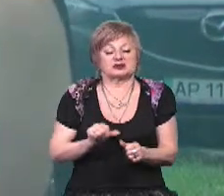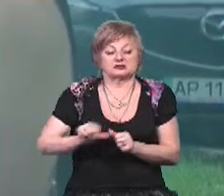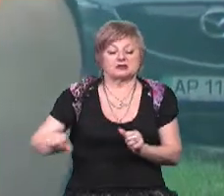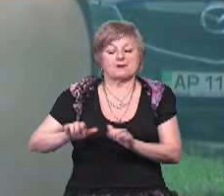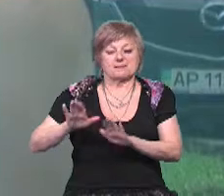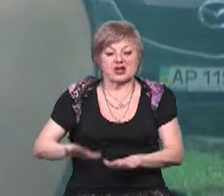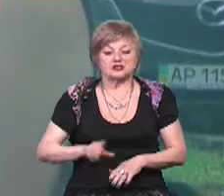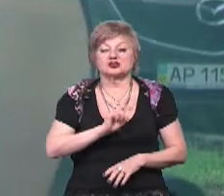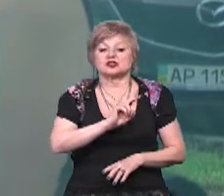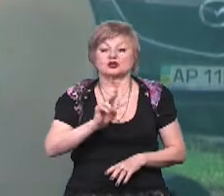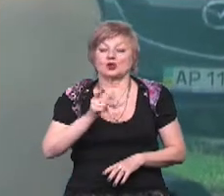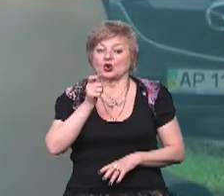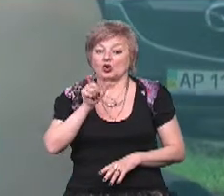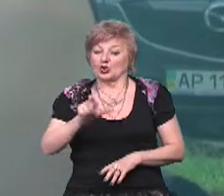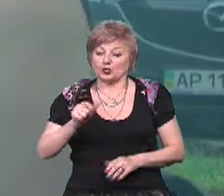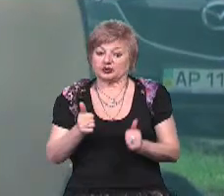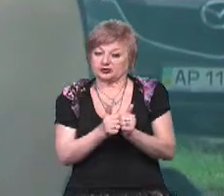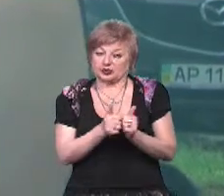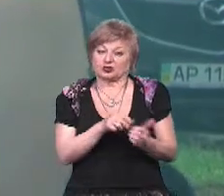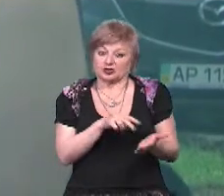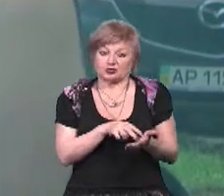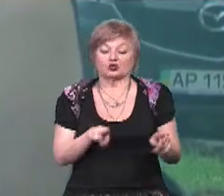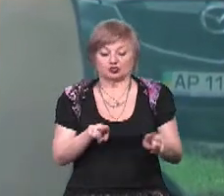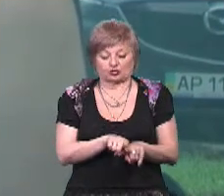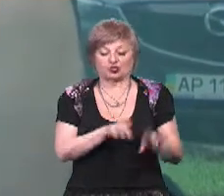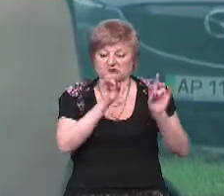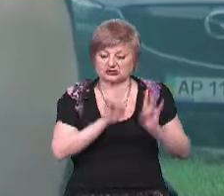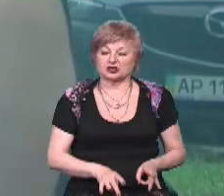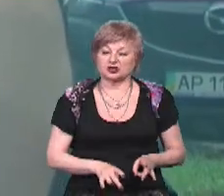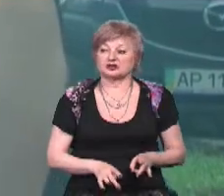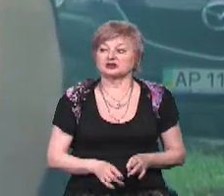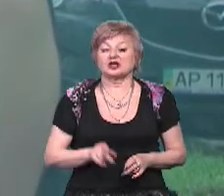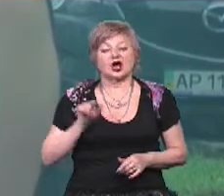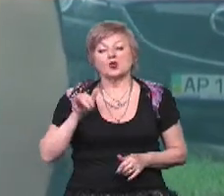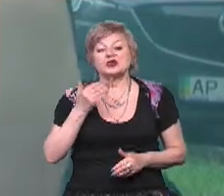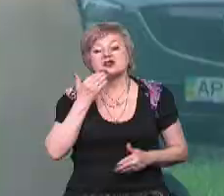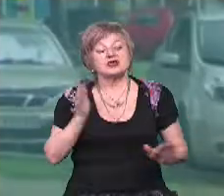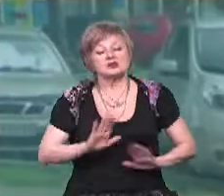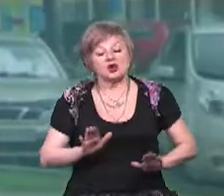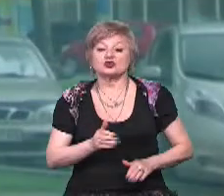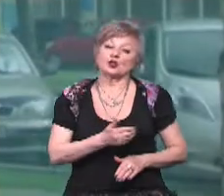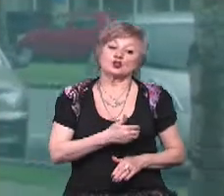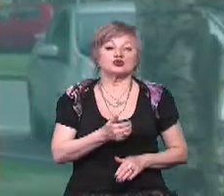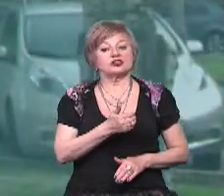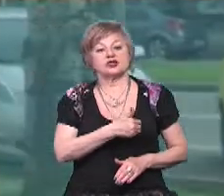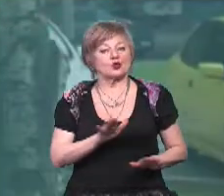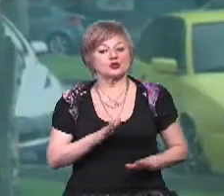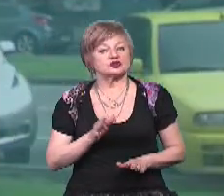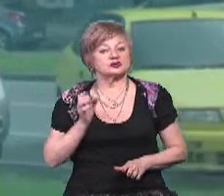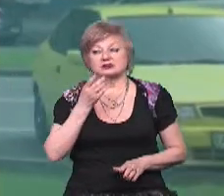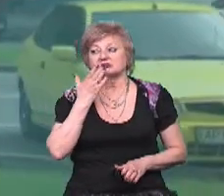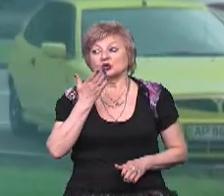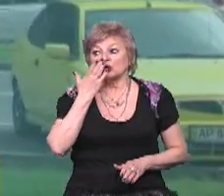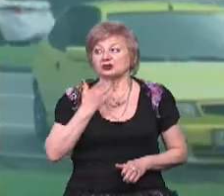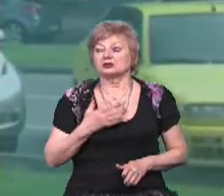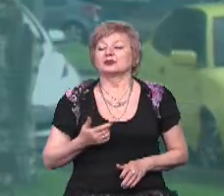які знаходяться поруч, вони також від цього страждають, а їх не питали, хочуть вони цього чи ні. Плохо відносимося.